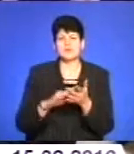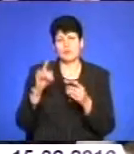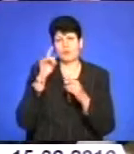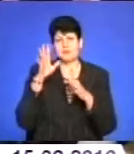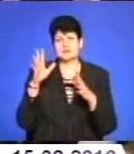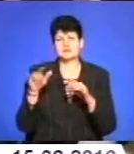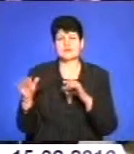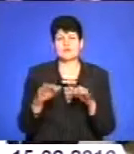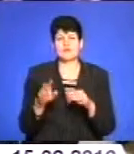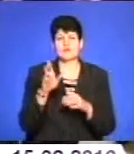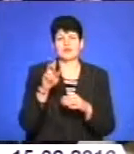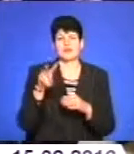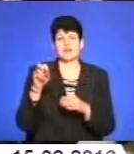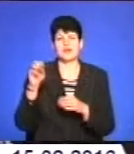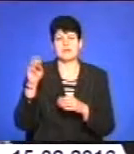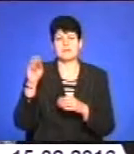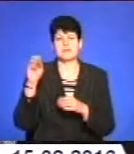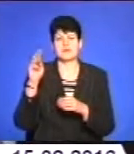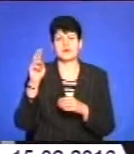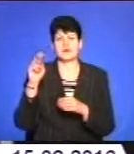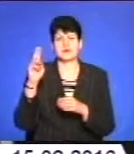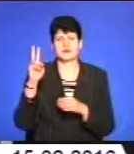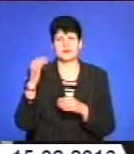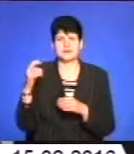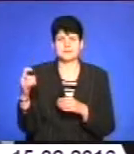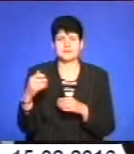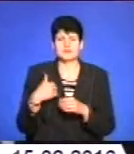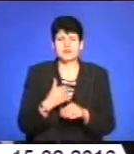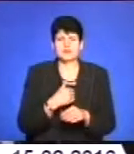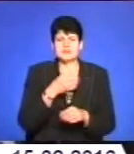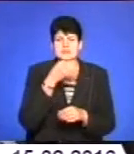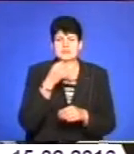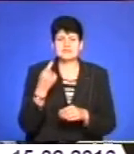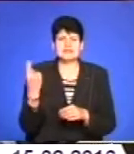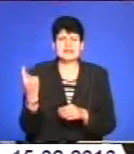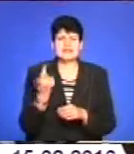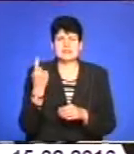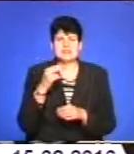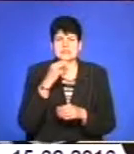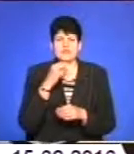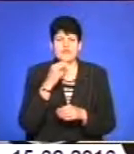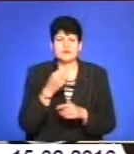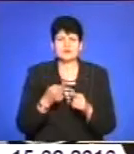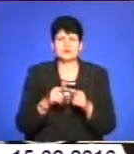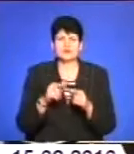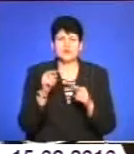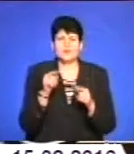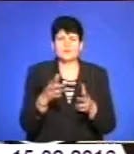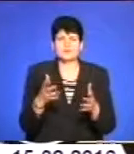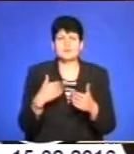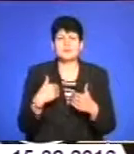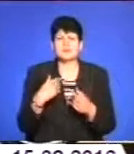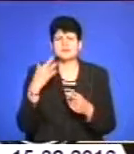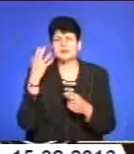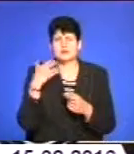справи Богдана та Левка Лепких. Мені хотілося сказати, що це єдине зауваження до такої. Мені здається, що